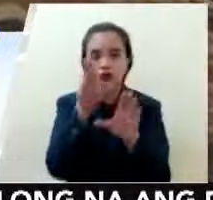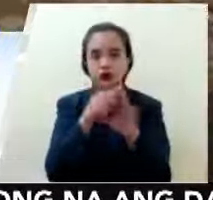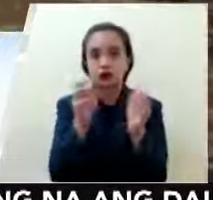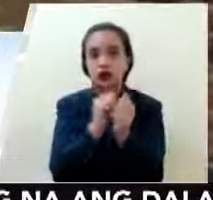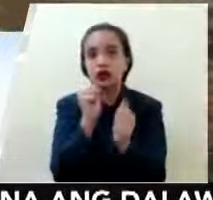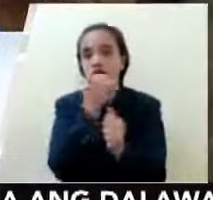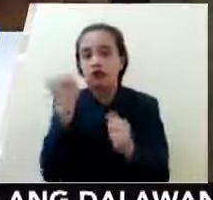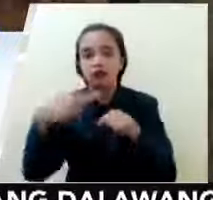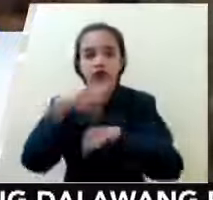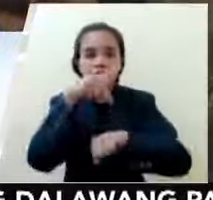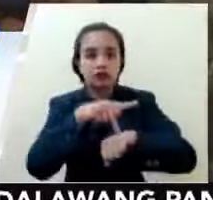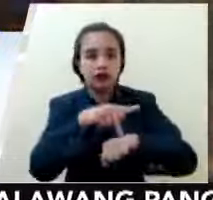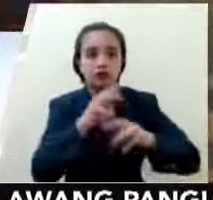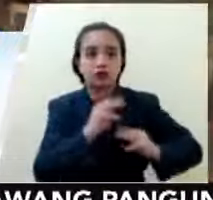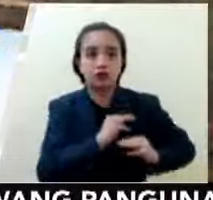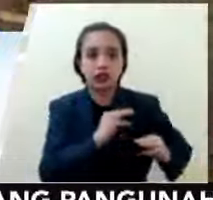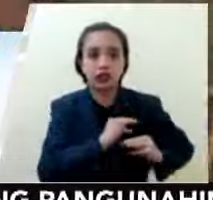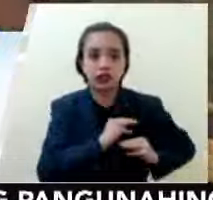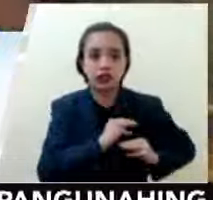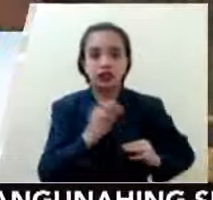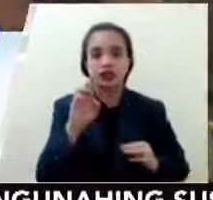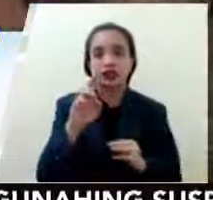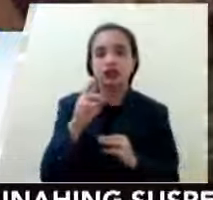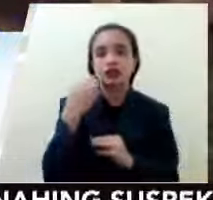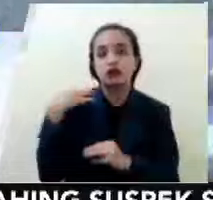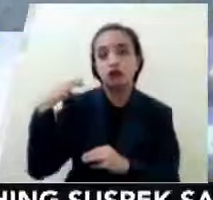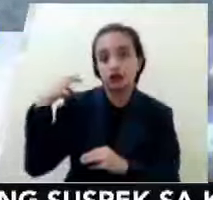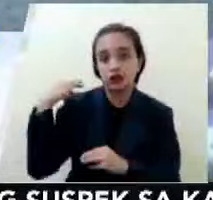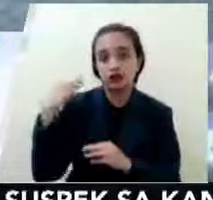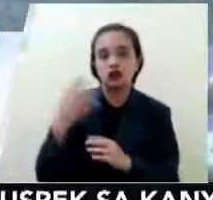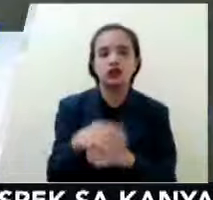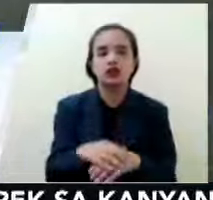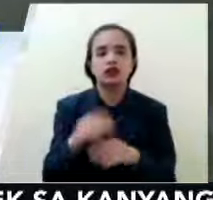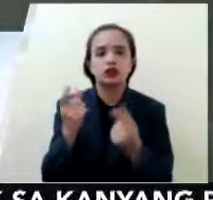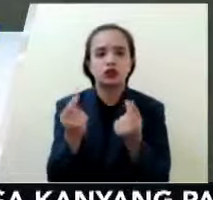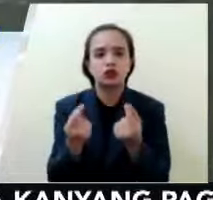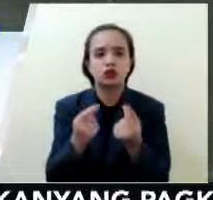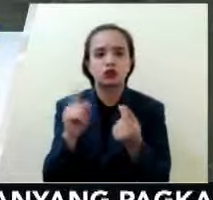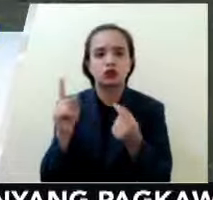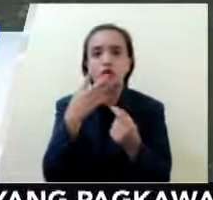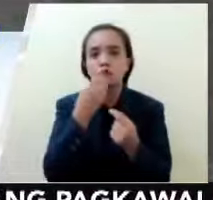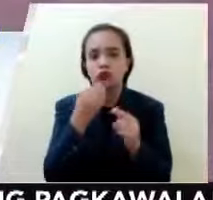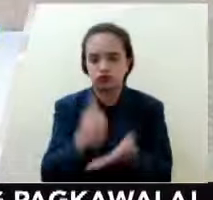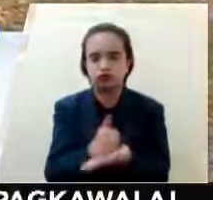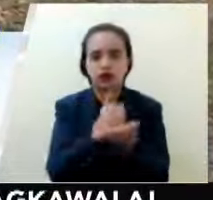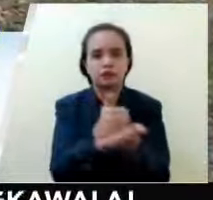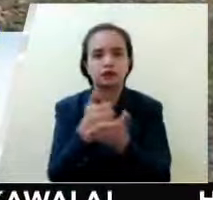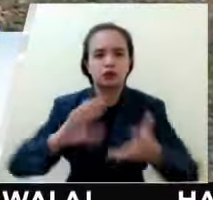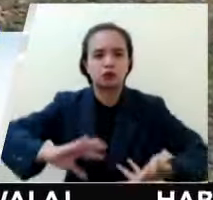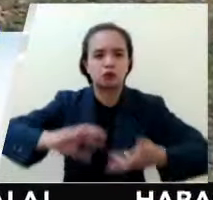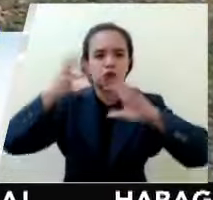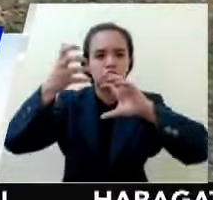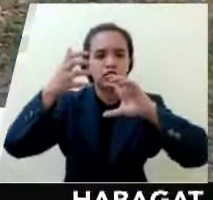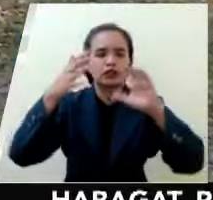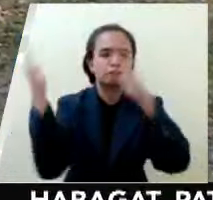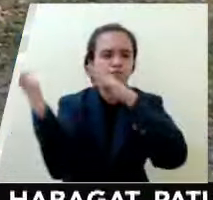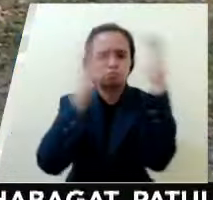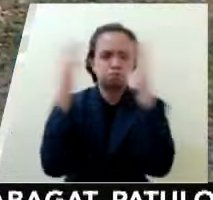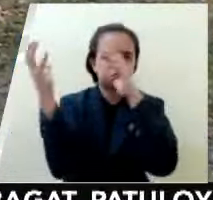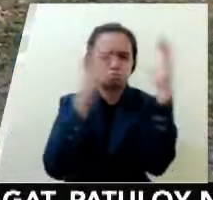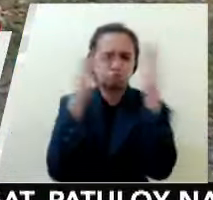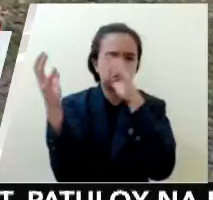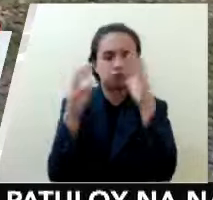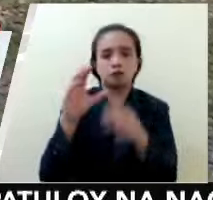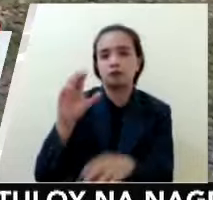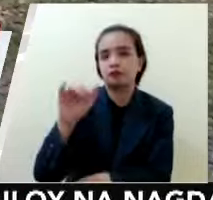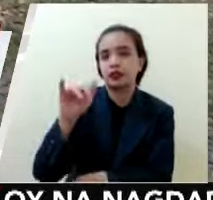military reservists sa mga tumugon at nagbigay tulong sa mga nasalanta ng bagyong Karina. Dahil tag-ulan na at madalas